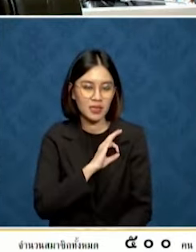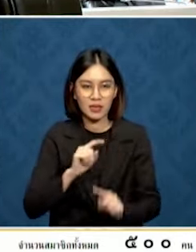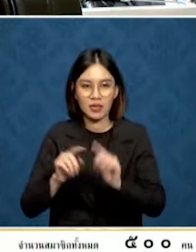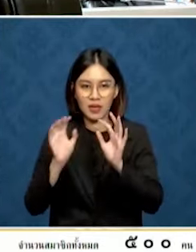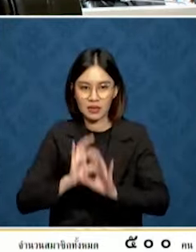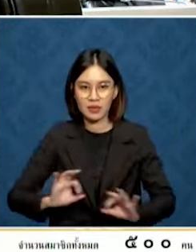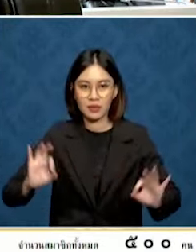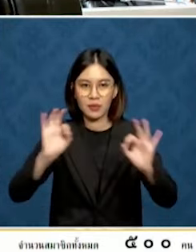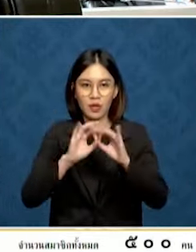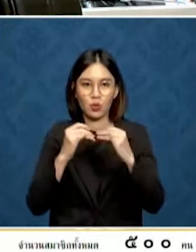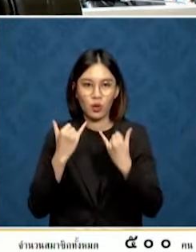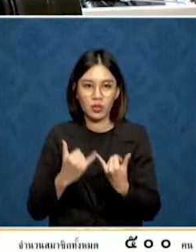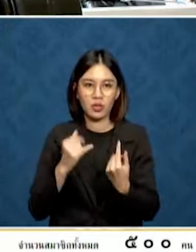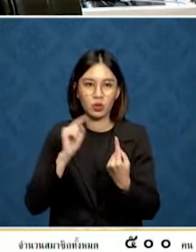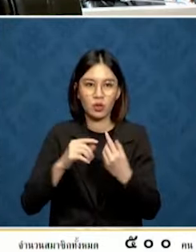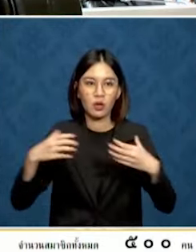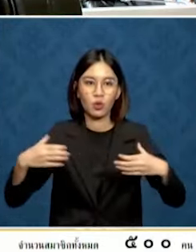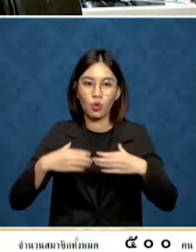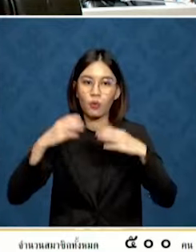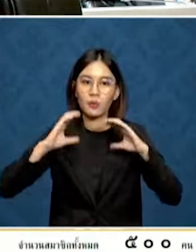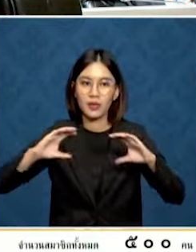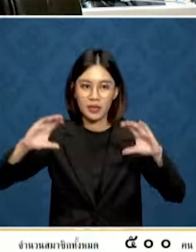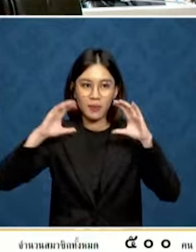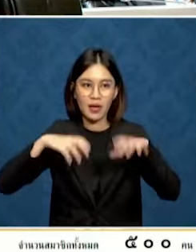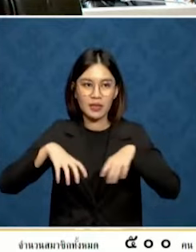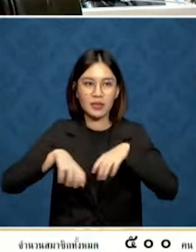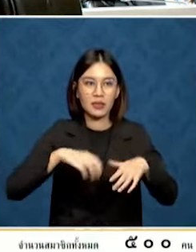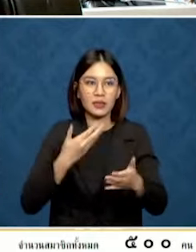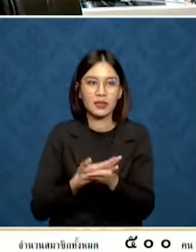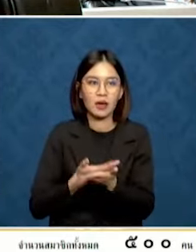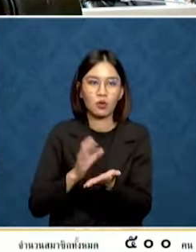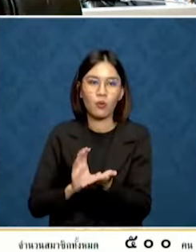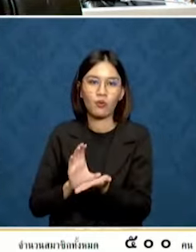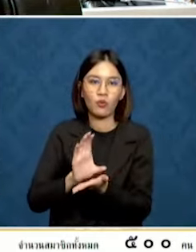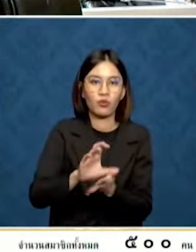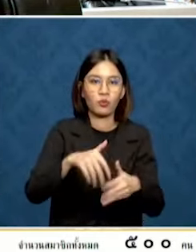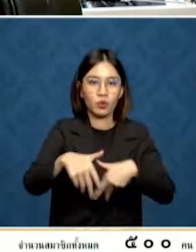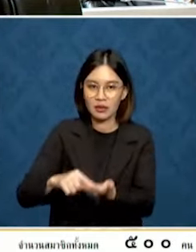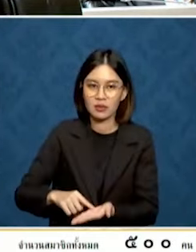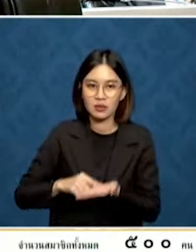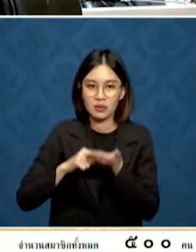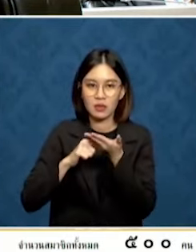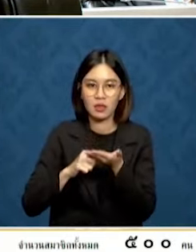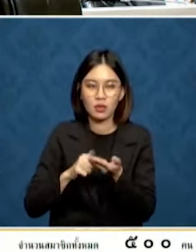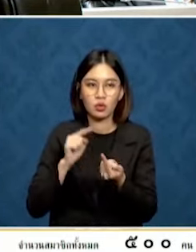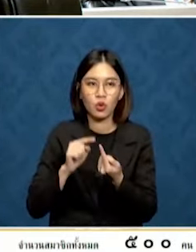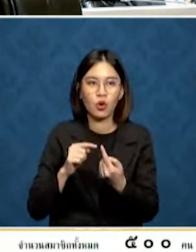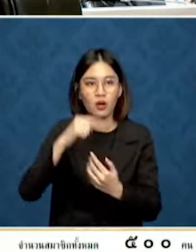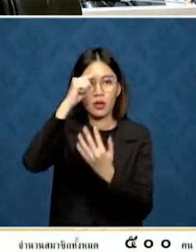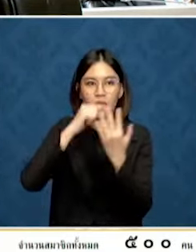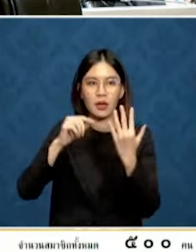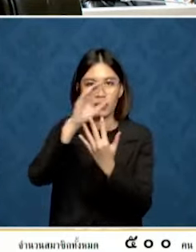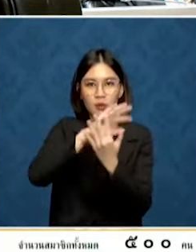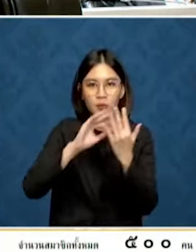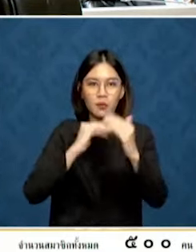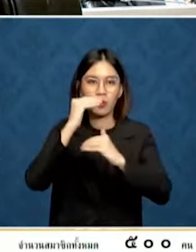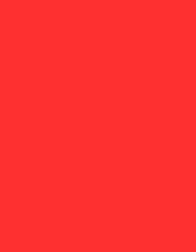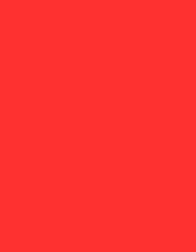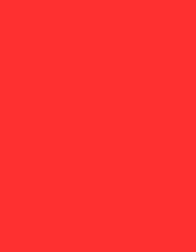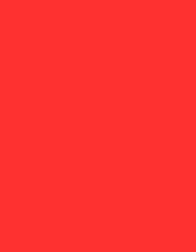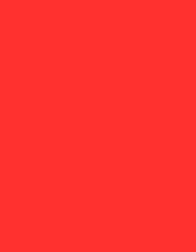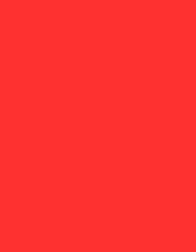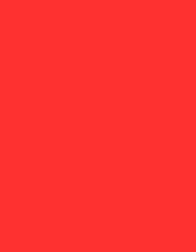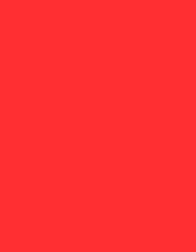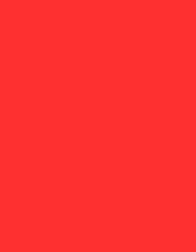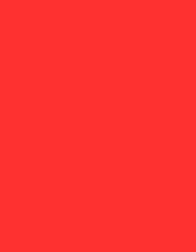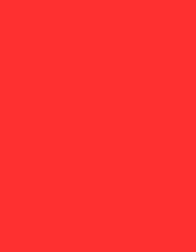ที่สุดในวันนี้คือการที่รัฐบาลค่ะจัดสรรงบประมาณลงไปยังพี่น้องประชาชนเพื่อที่จะให้ประเทศของเราได้เดินหน้าต่อไป